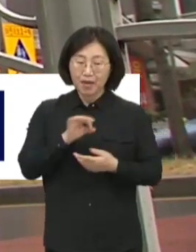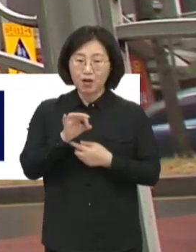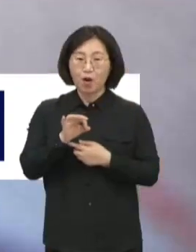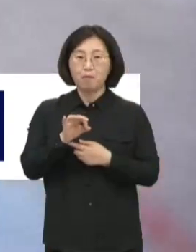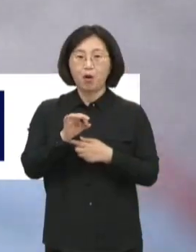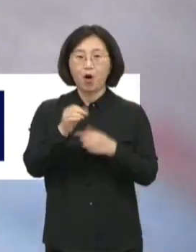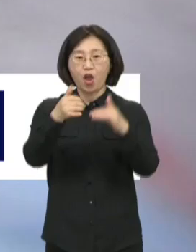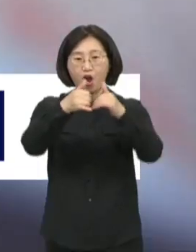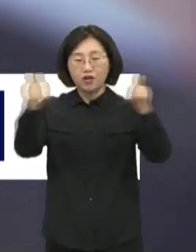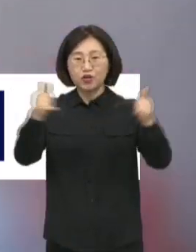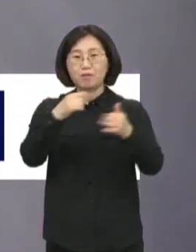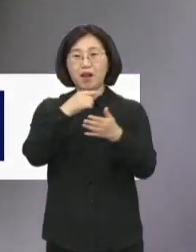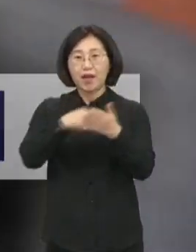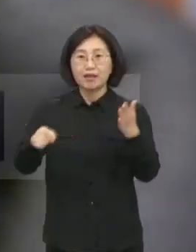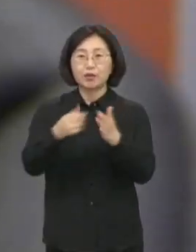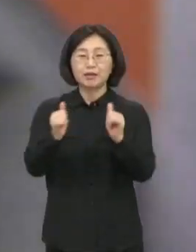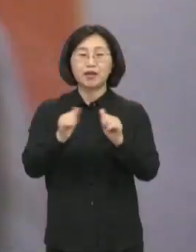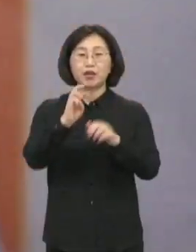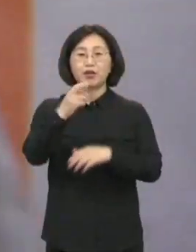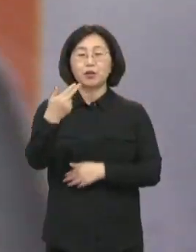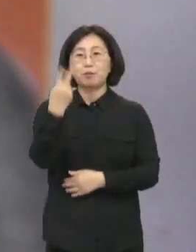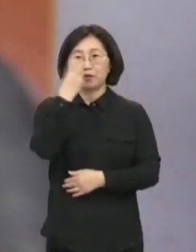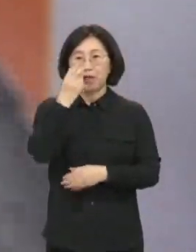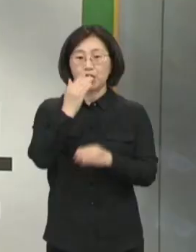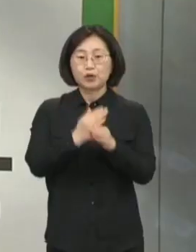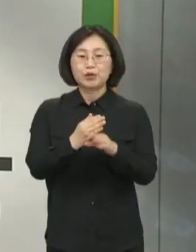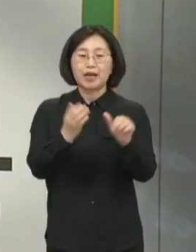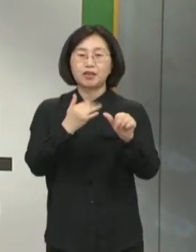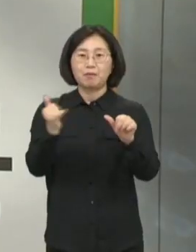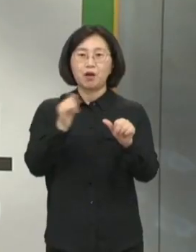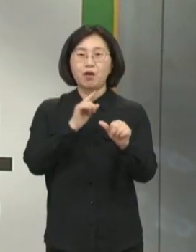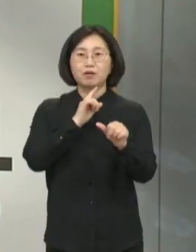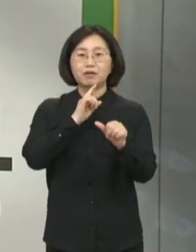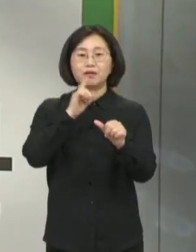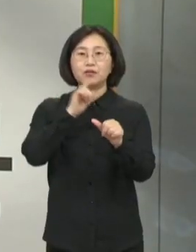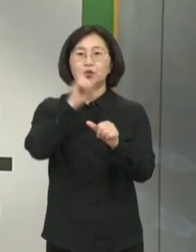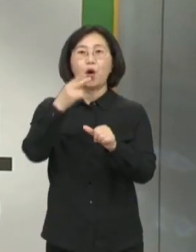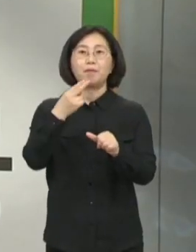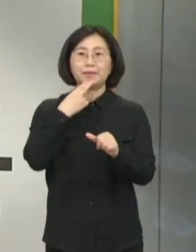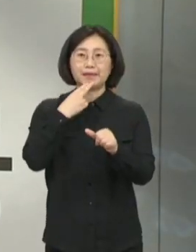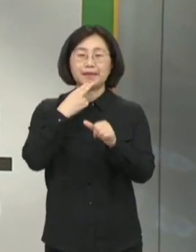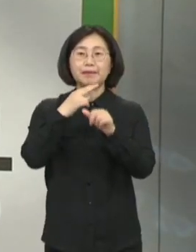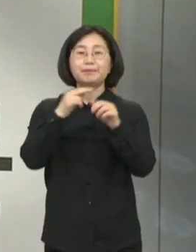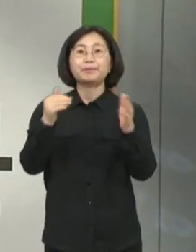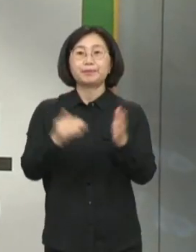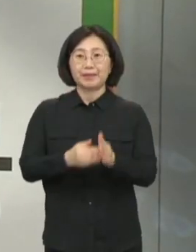훼손한 혐의로 37명을 수사 중이고 다섯 명을 불송치 종결했습니다